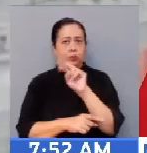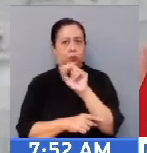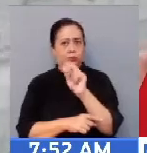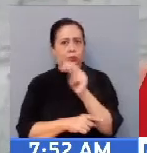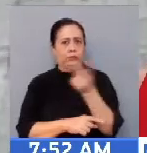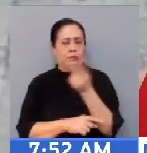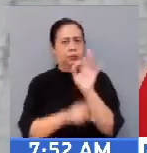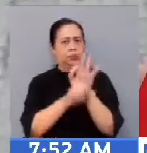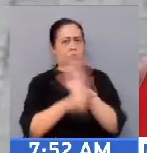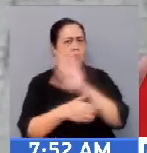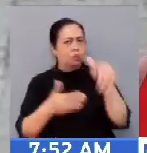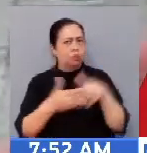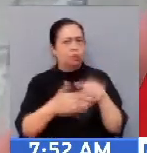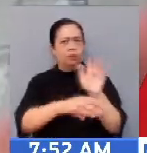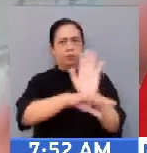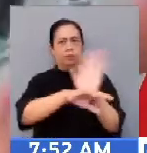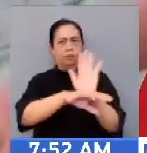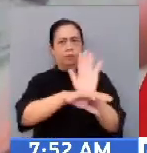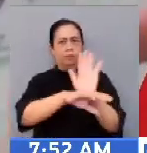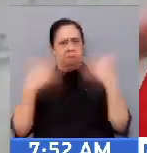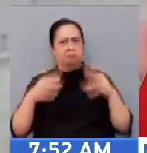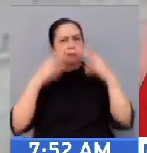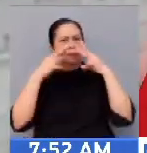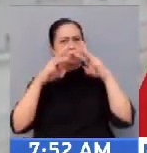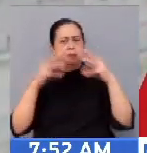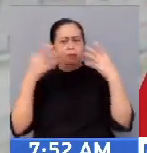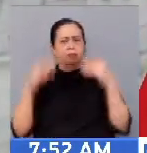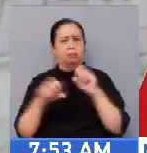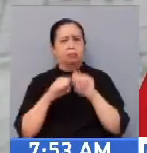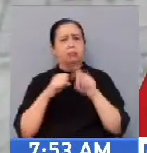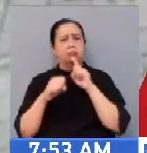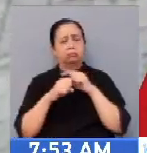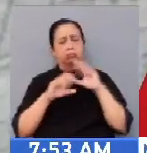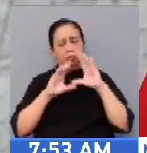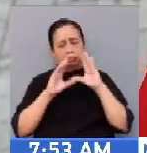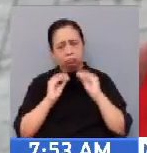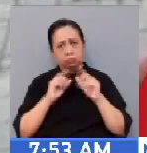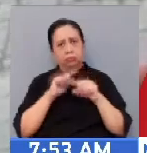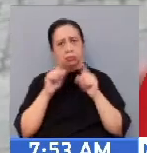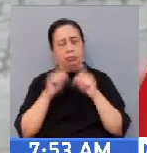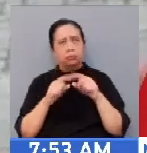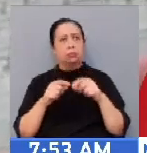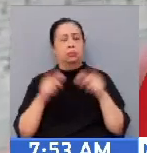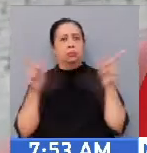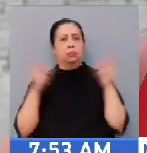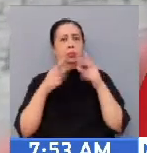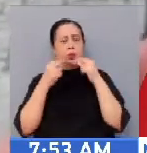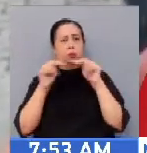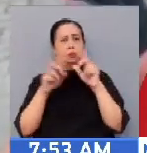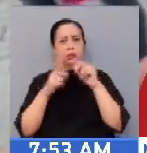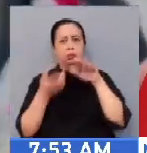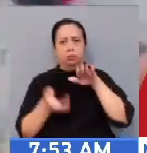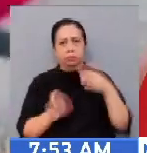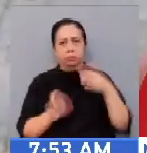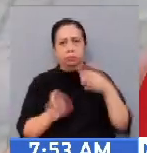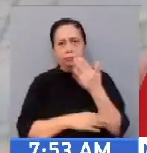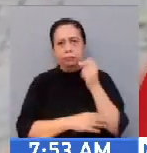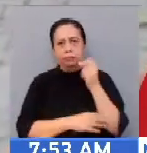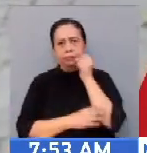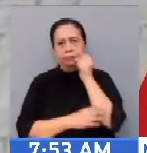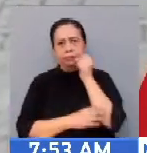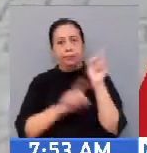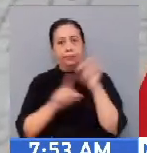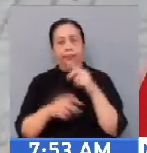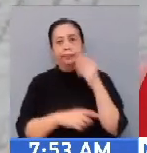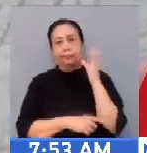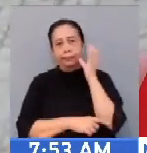pelikula nila, napanood niya. Kaya raw labis ang lungkot niya noong malamang balita. Nabutan din namin dito si Romy Poblete. Naalala pa raw